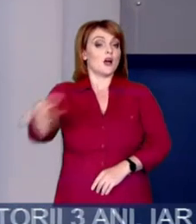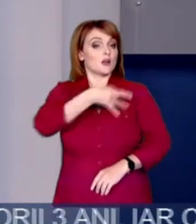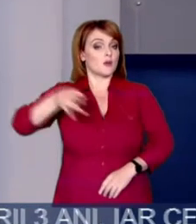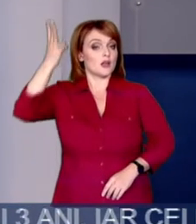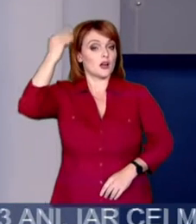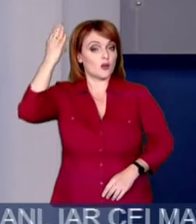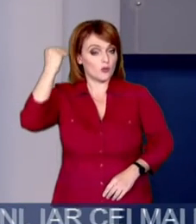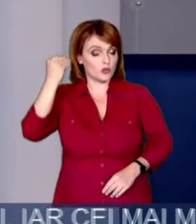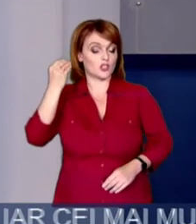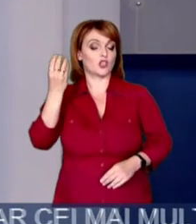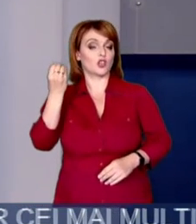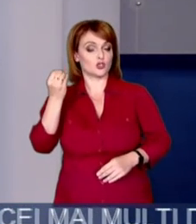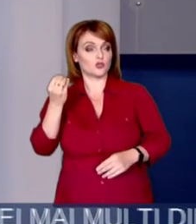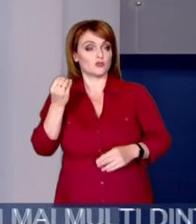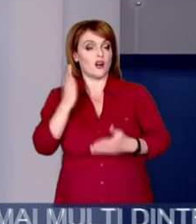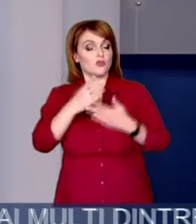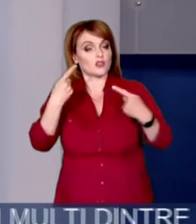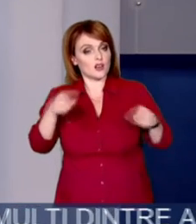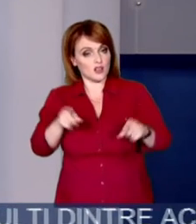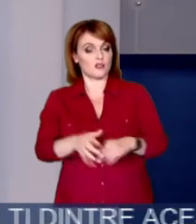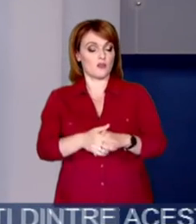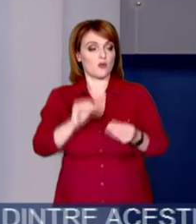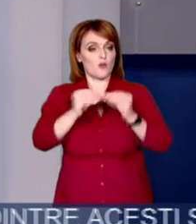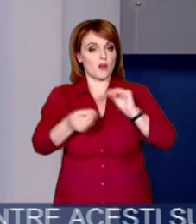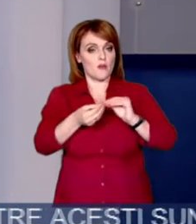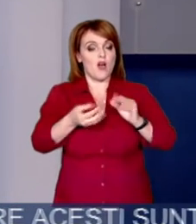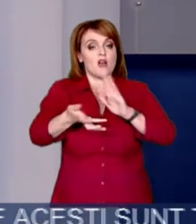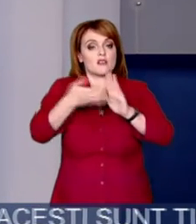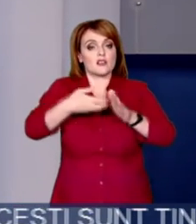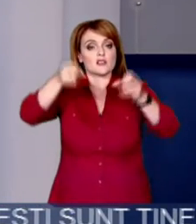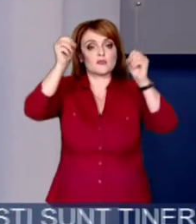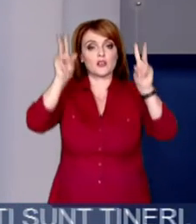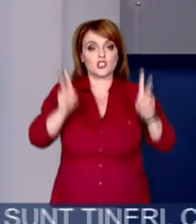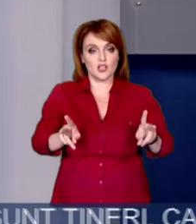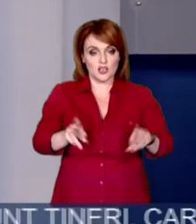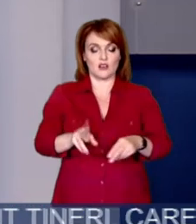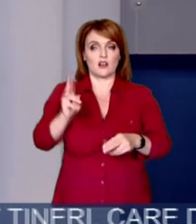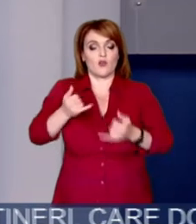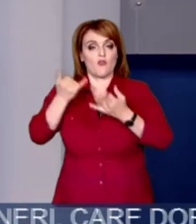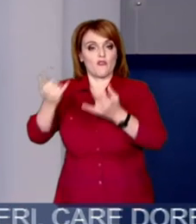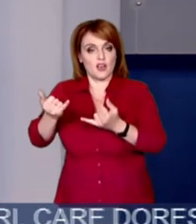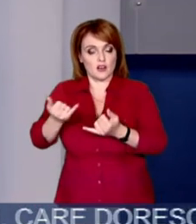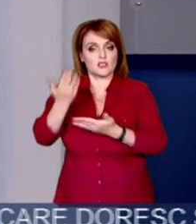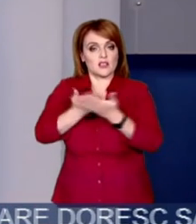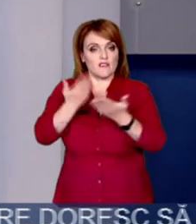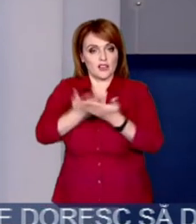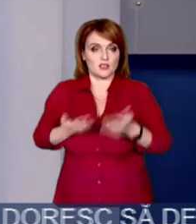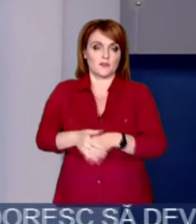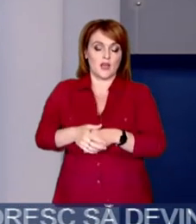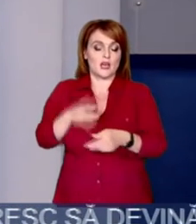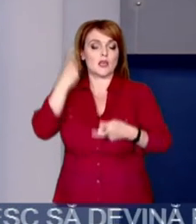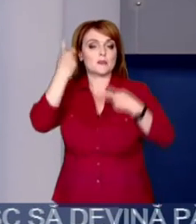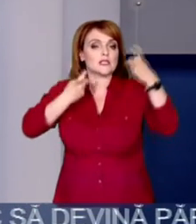Între timp, Republica Moldova se confruntă cu un deficit de specialiști care se oferă consiliere psihologică copiilor victime